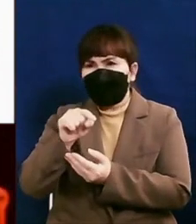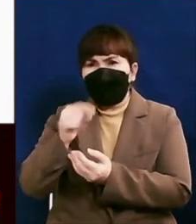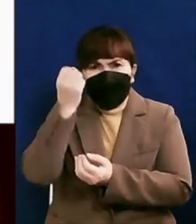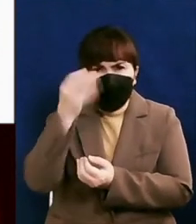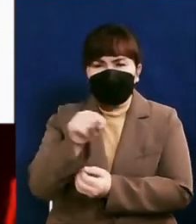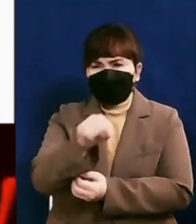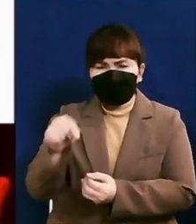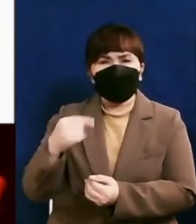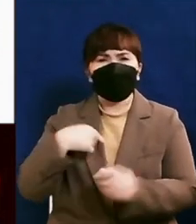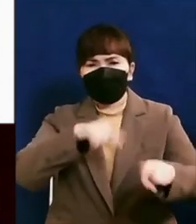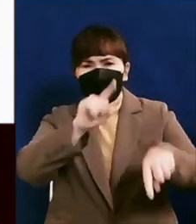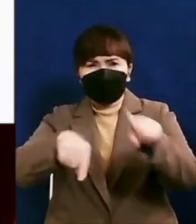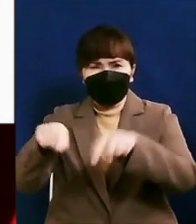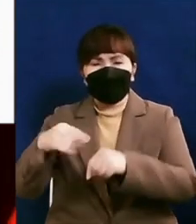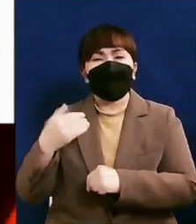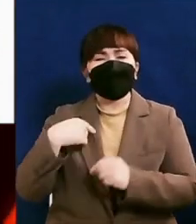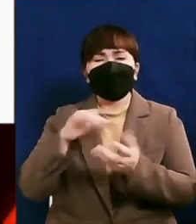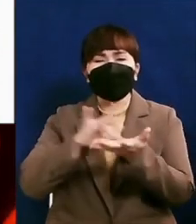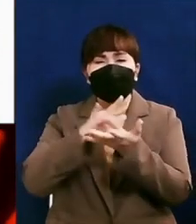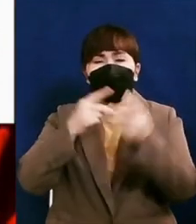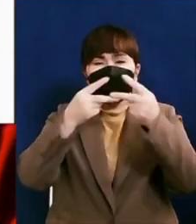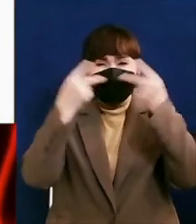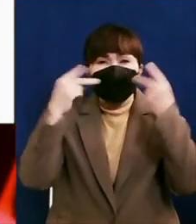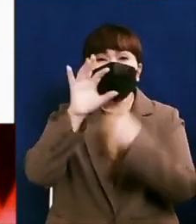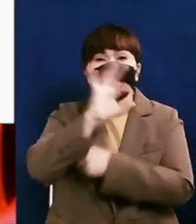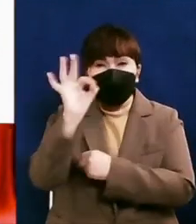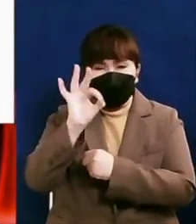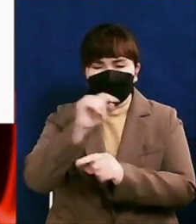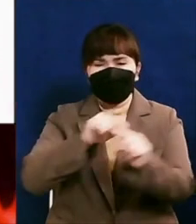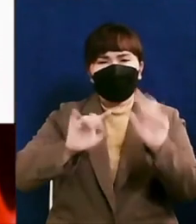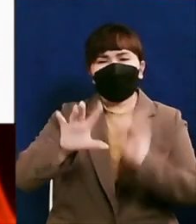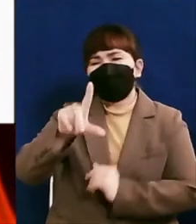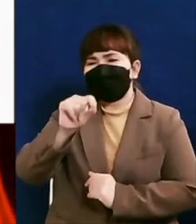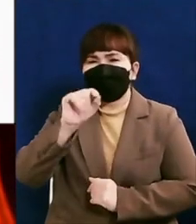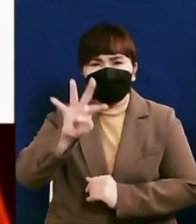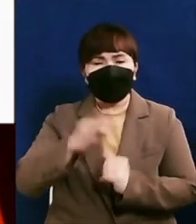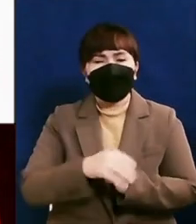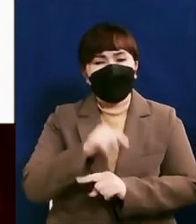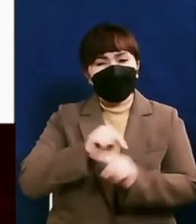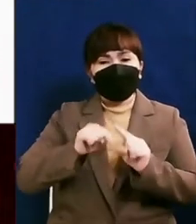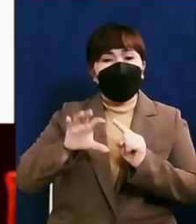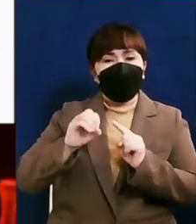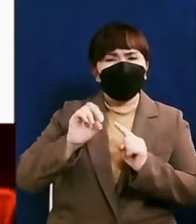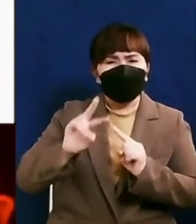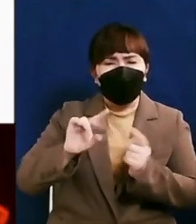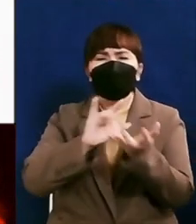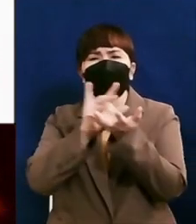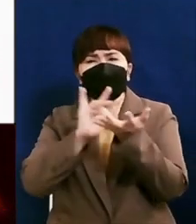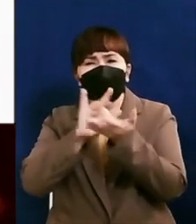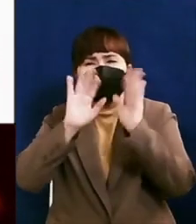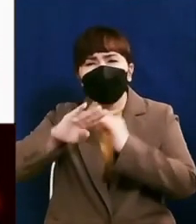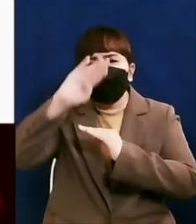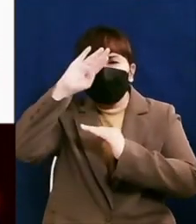นะครับแล้วก็มีการใช้ฟ้าทลายโจรประมาณ 24% อีก 52% นะครับก็ให้ยาลด